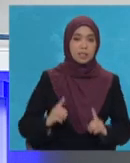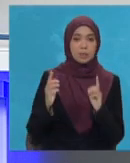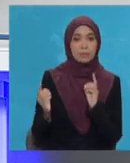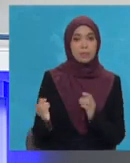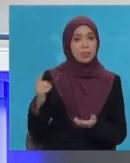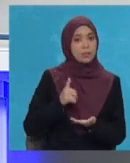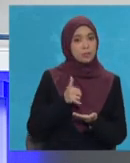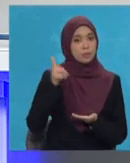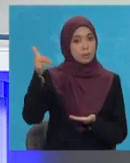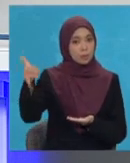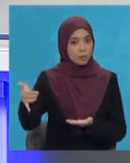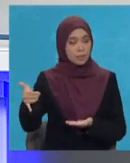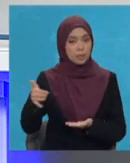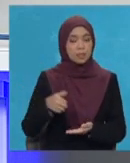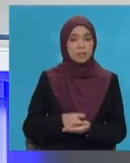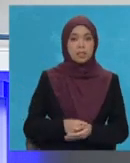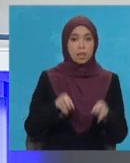ke internasional